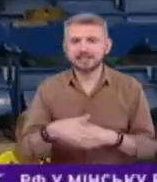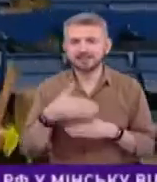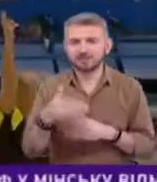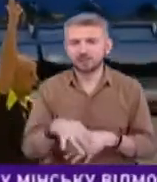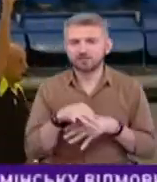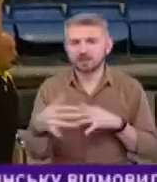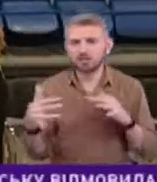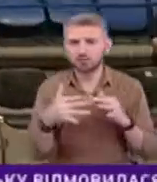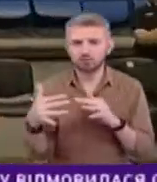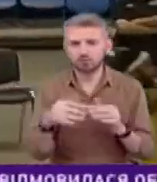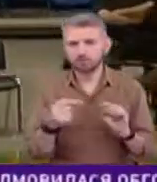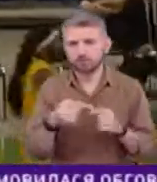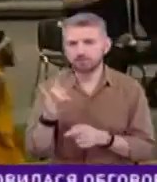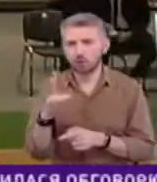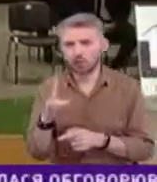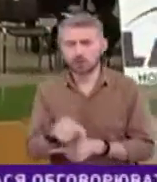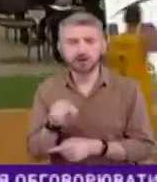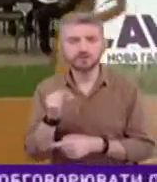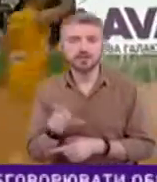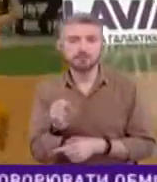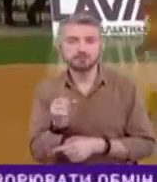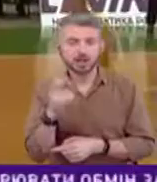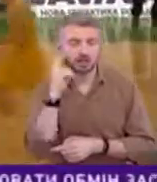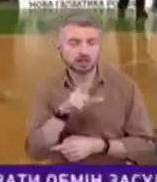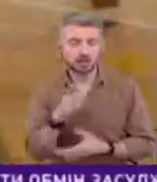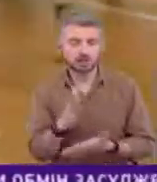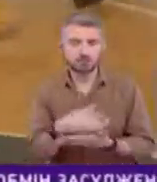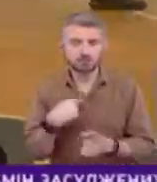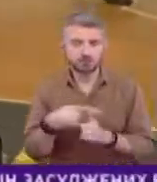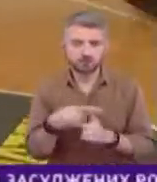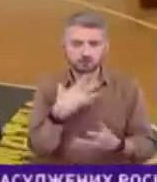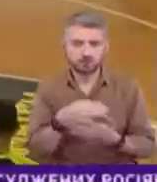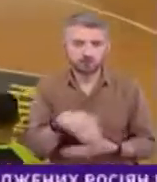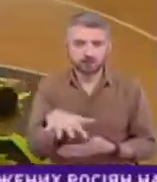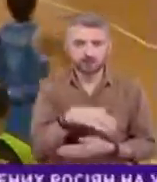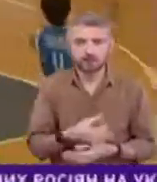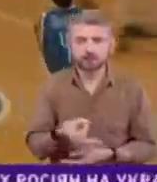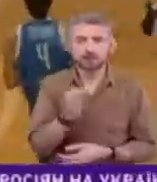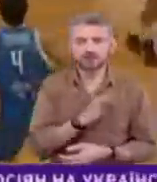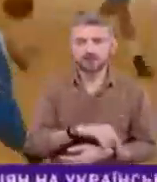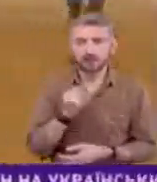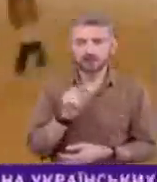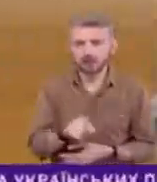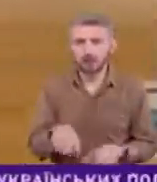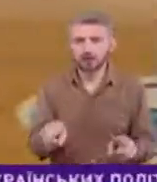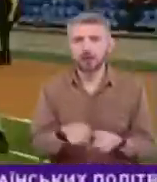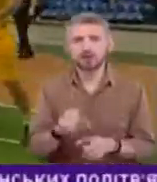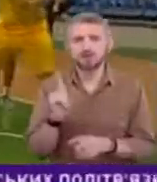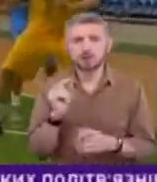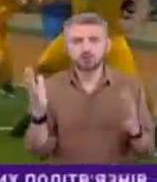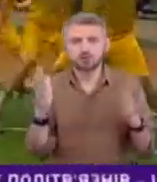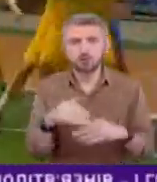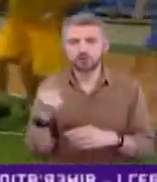веде боротьбу з Миколаєвом. У цій парі кияни мали перевагу свого майданчика і скористалися нею. Так, у першому